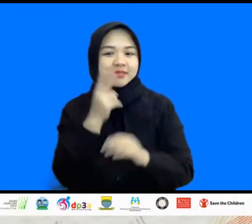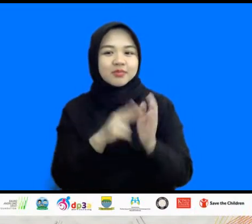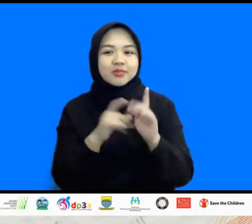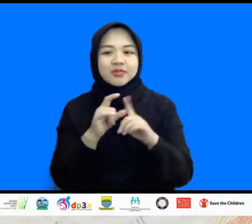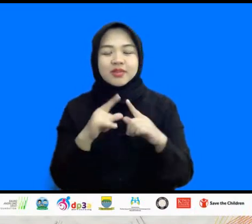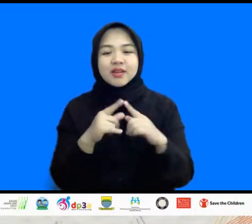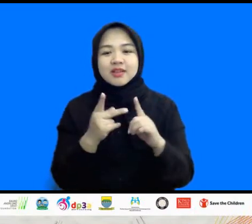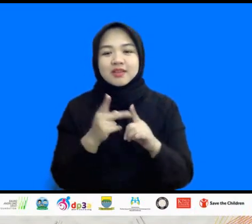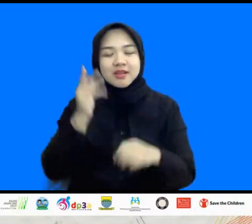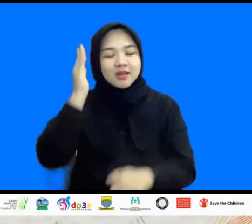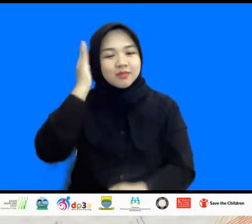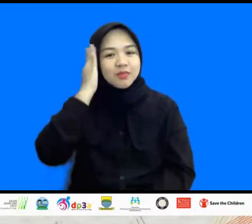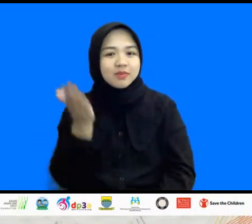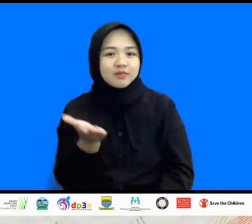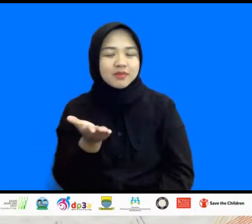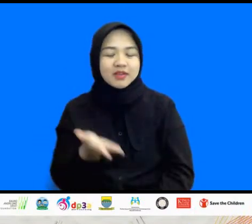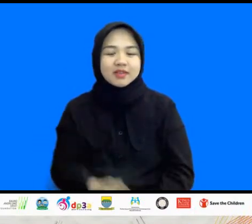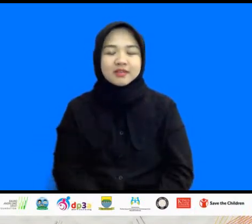kabar?